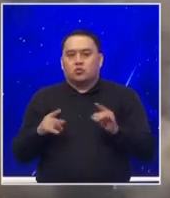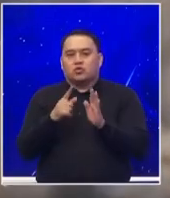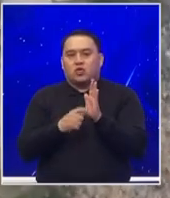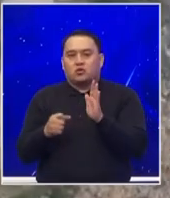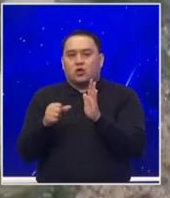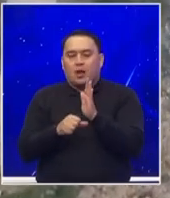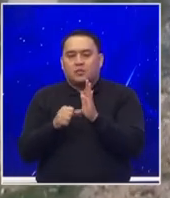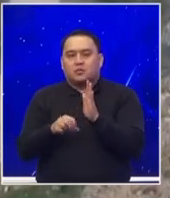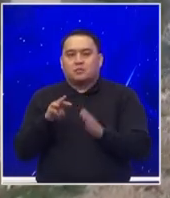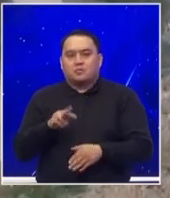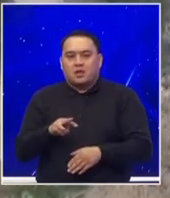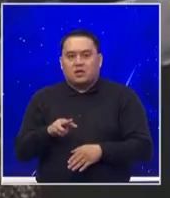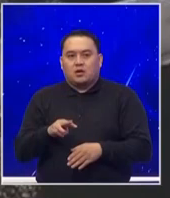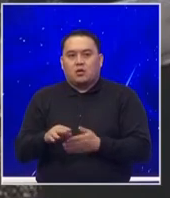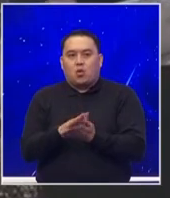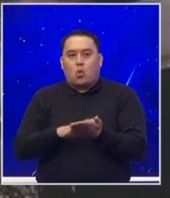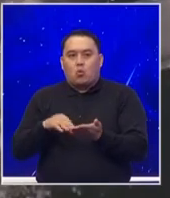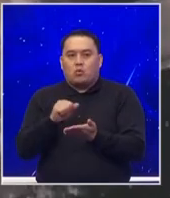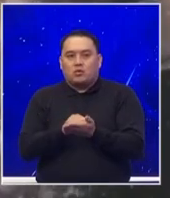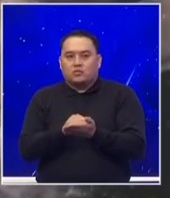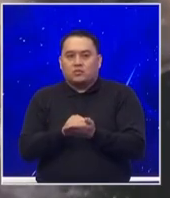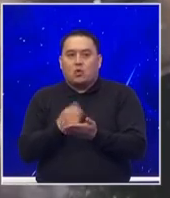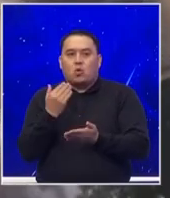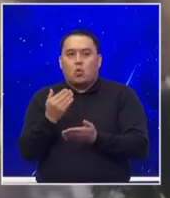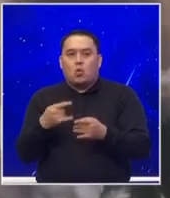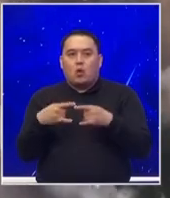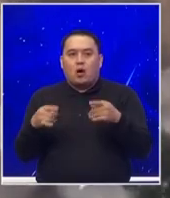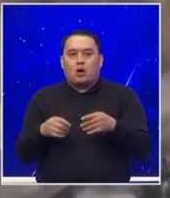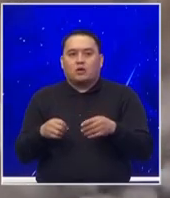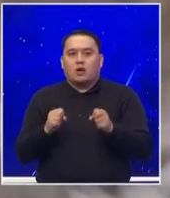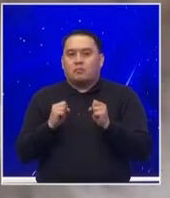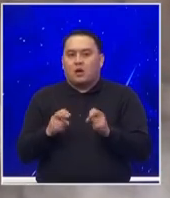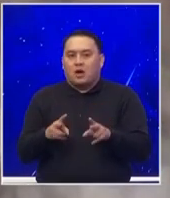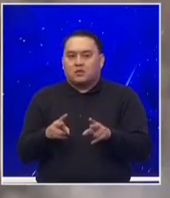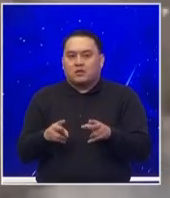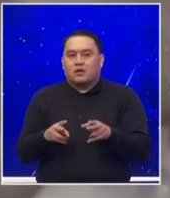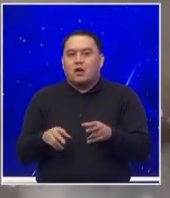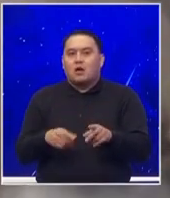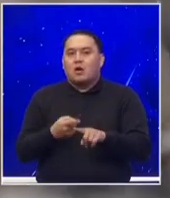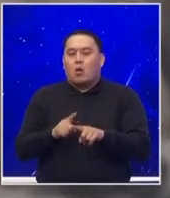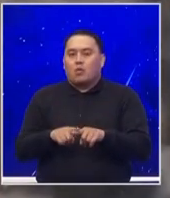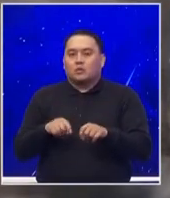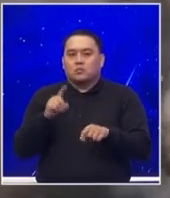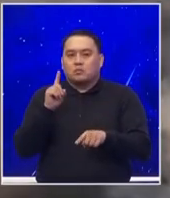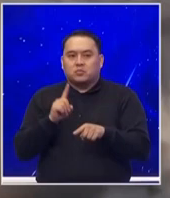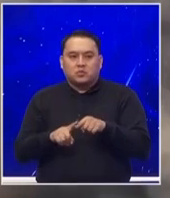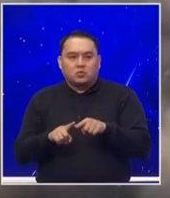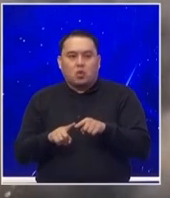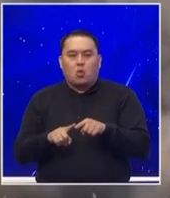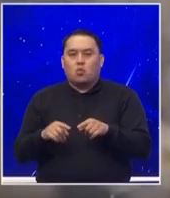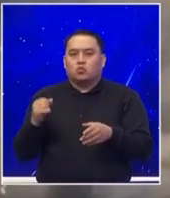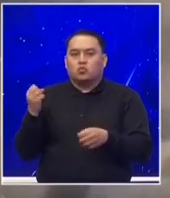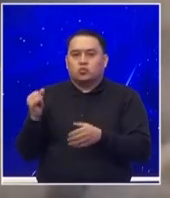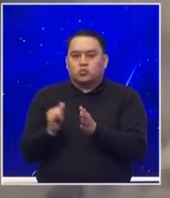760 метр болатын аспалы көпірді жарып жіберді. Себебі көпір апатты жағдайда болған. Қирату барысында мамандар әуелі көпір шетіне, кейін